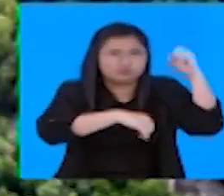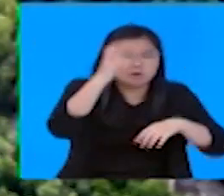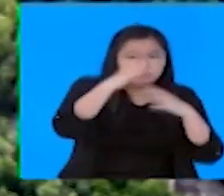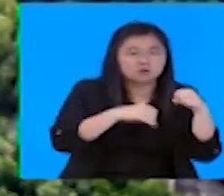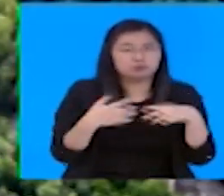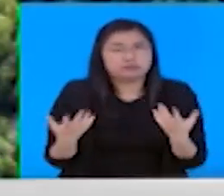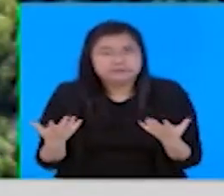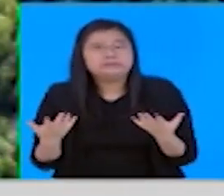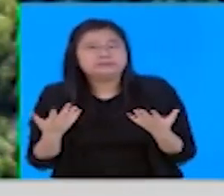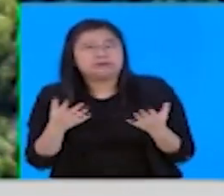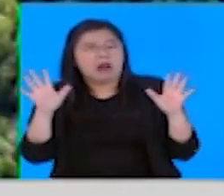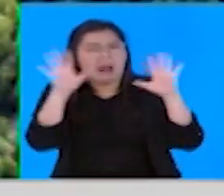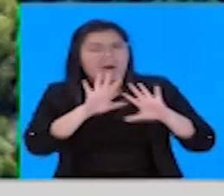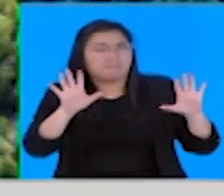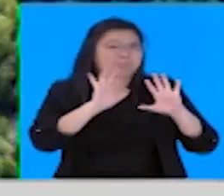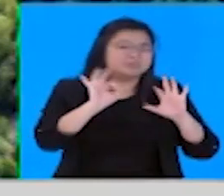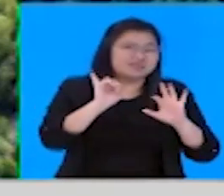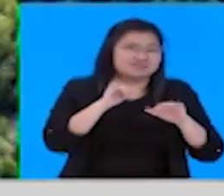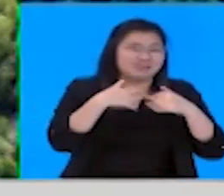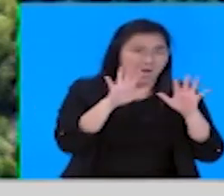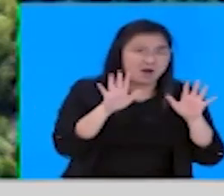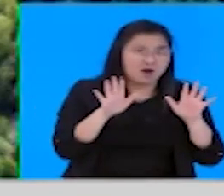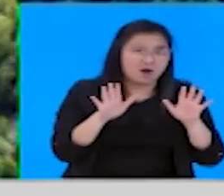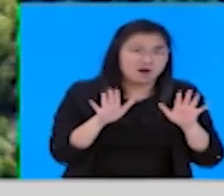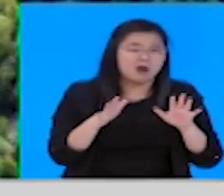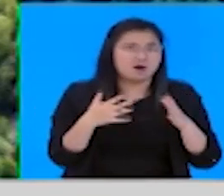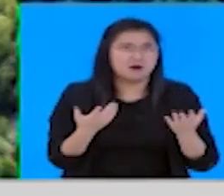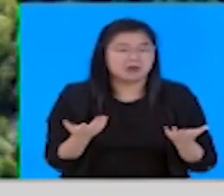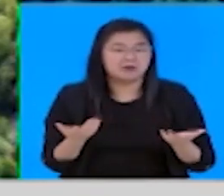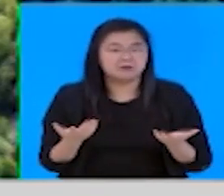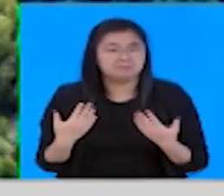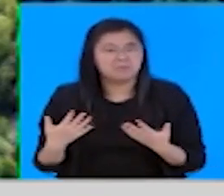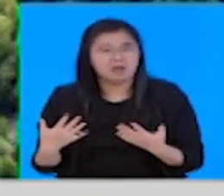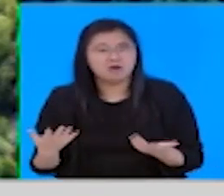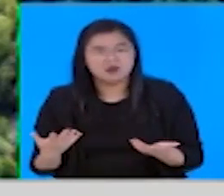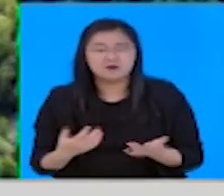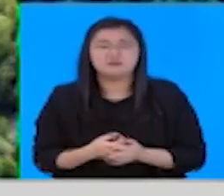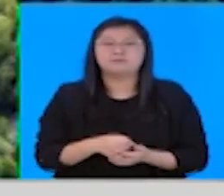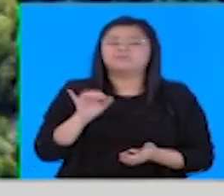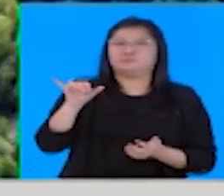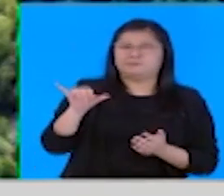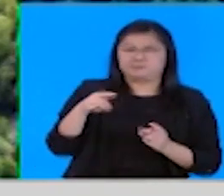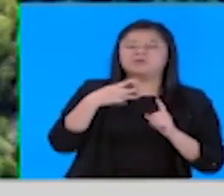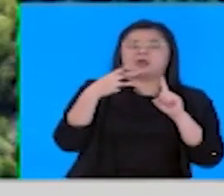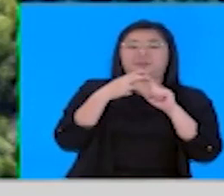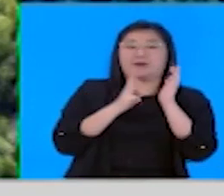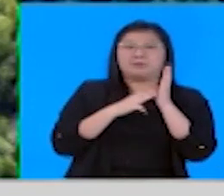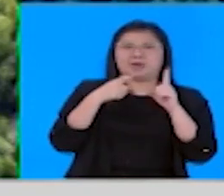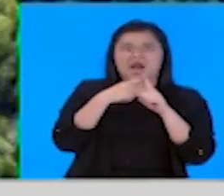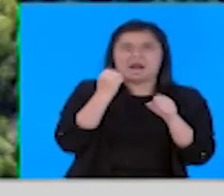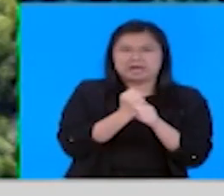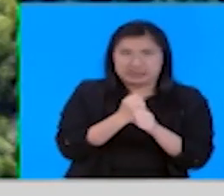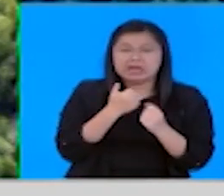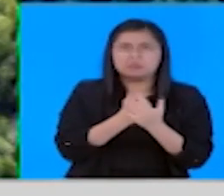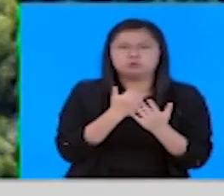sebenarnya kalau misalnya kalau cuaca memang kita juga sudah prediksikan BMW juga sudah prediksi dan ini